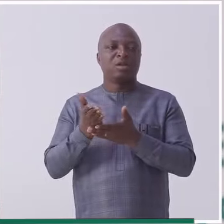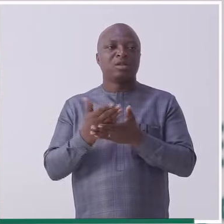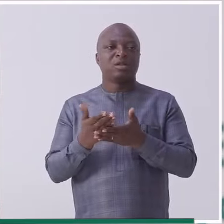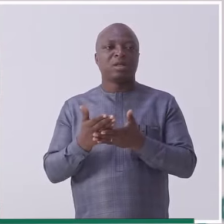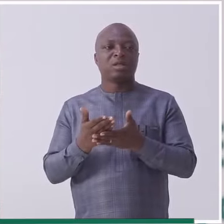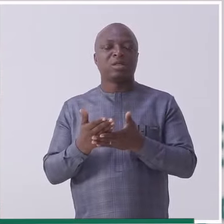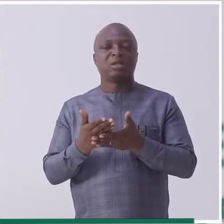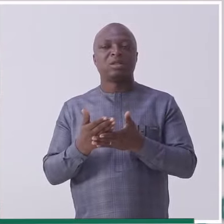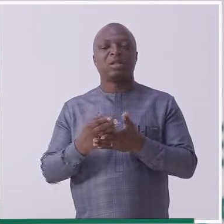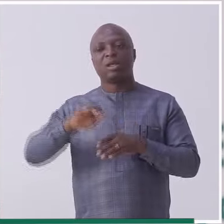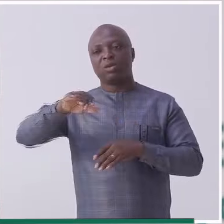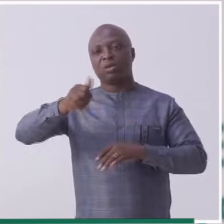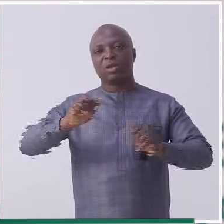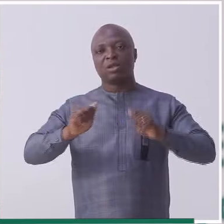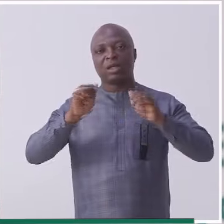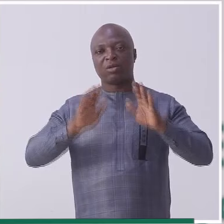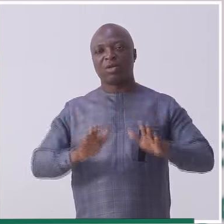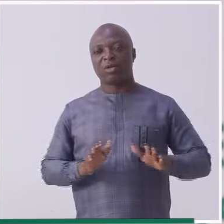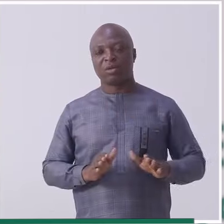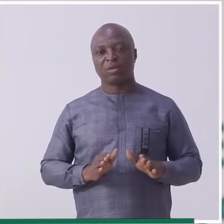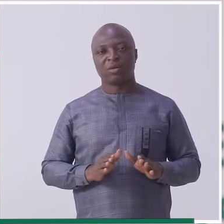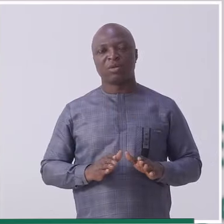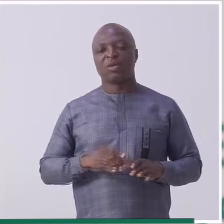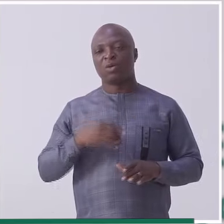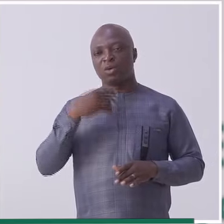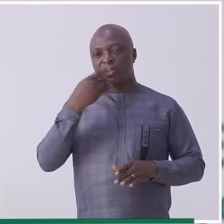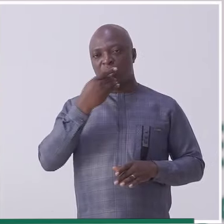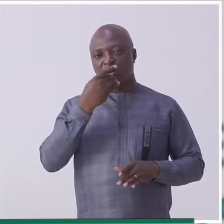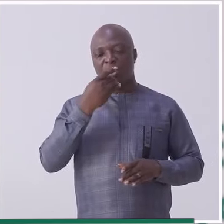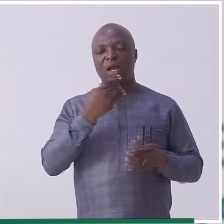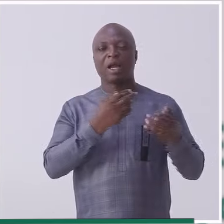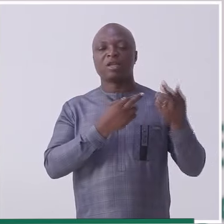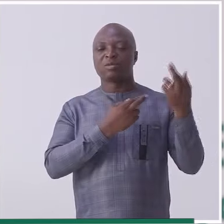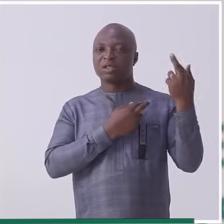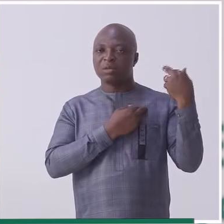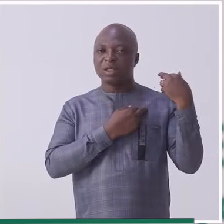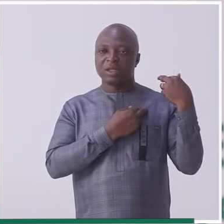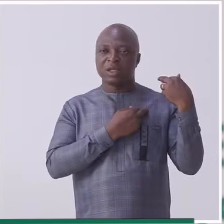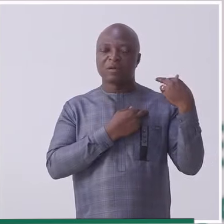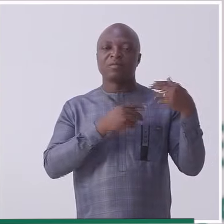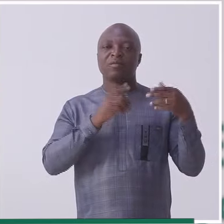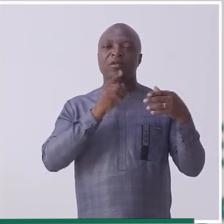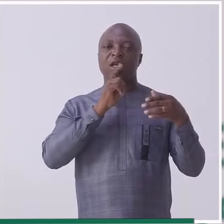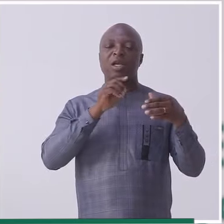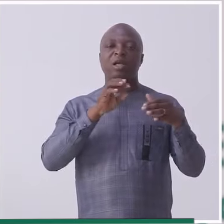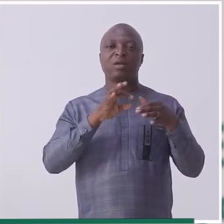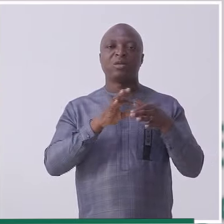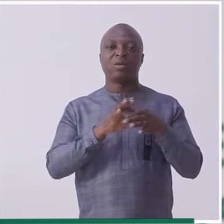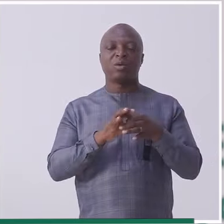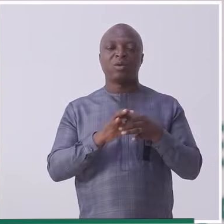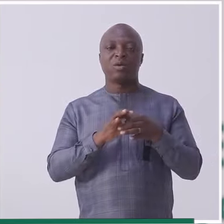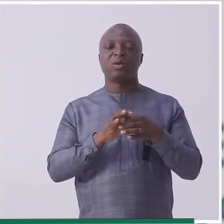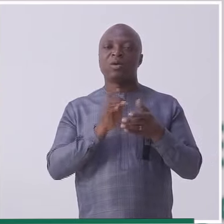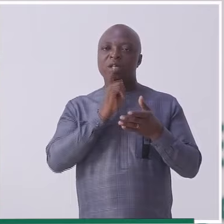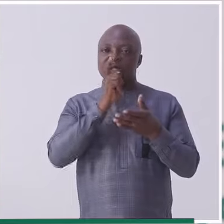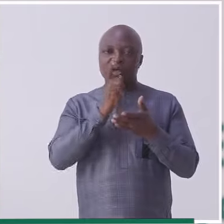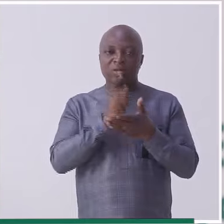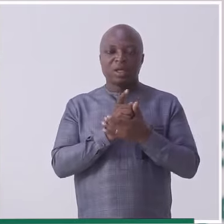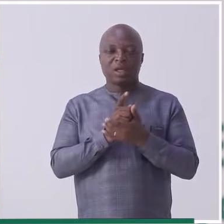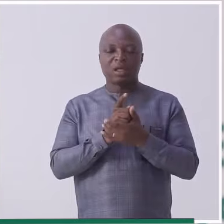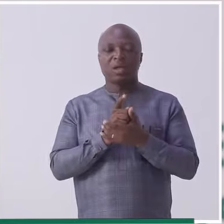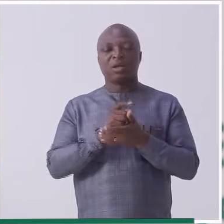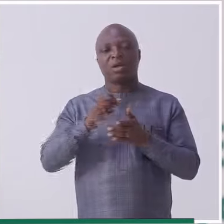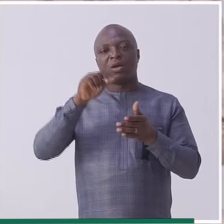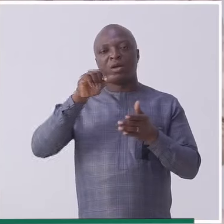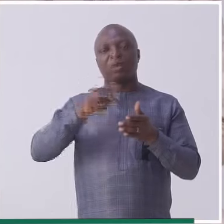nombre d'autres acteurs dont la responsabilité est de s'assurer